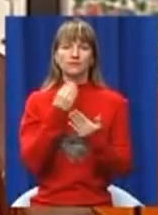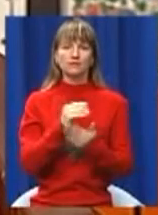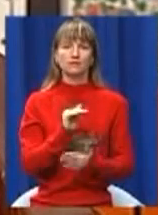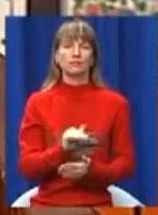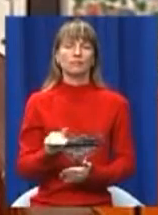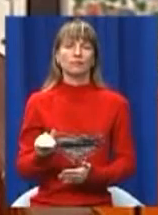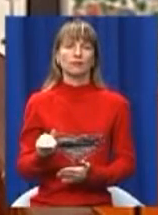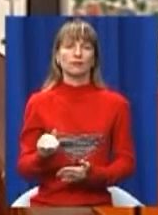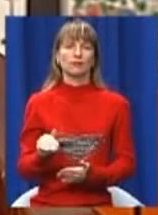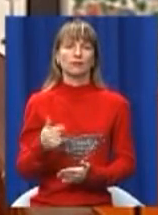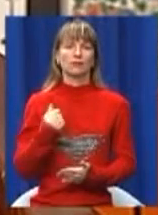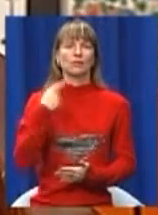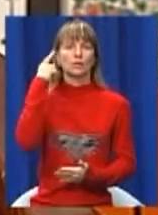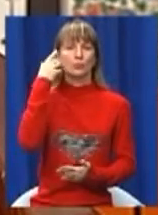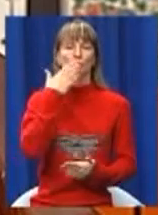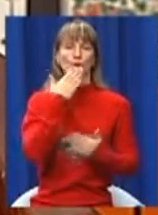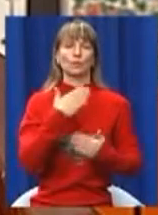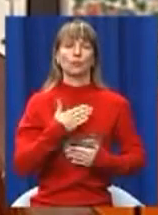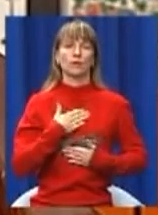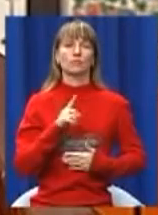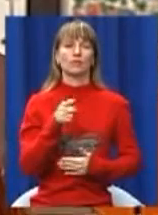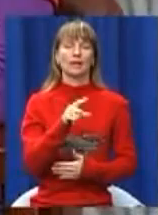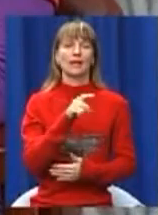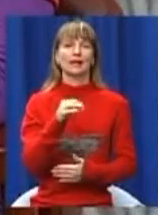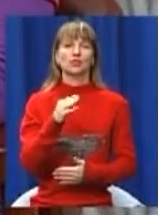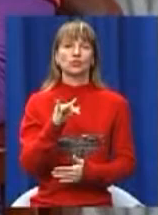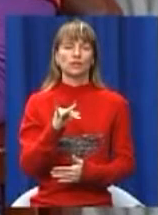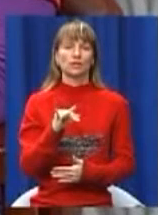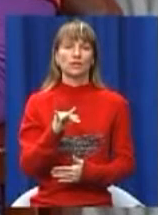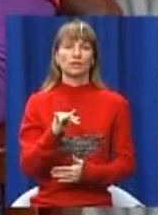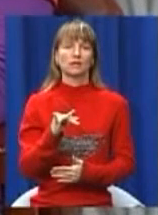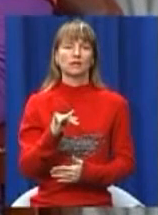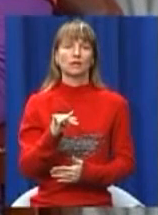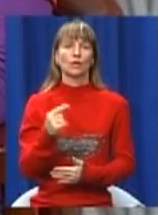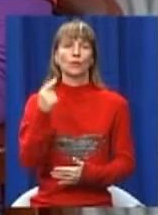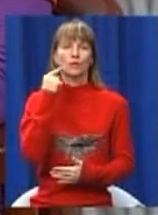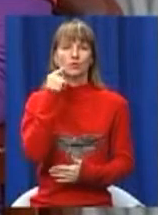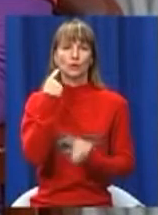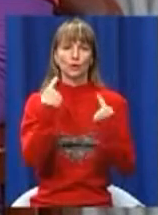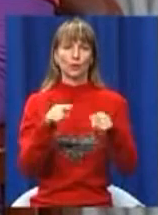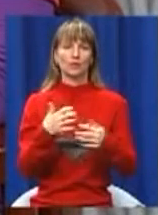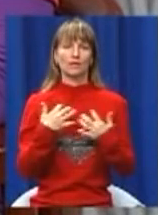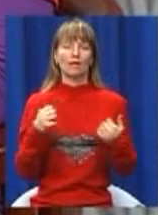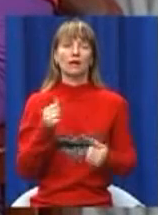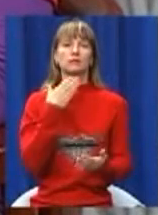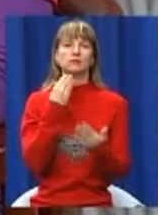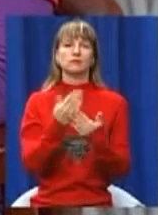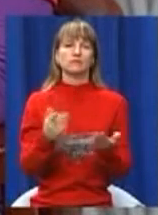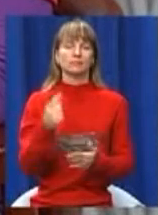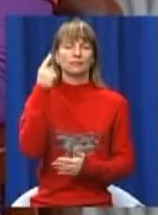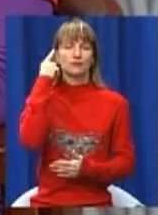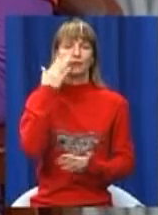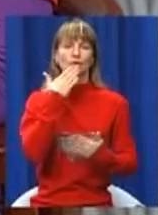дітлахів? Ну, я думаю, полюбляють. Бо вони ж хижі, начебто, так, там, ображають інших тварин, а своїх, як ти думаєш,